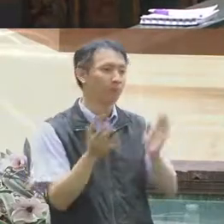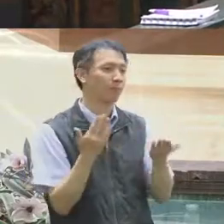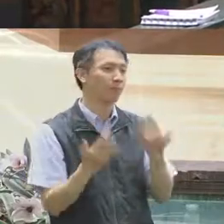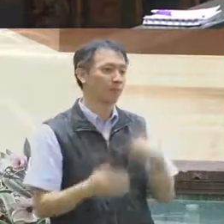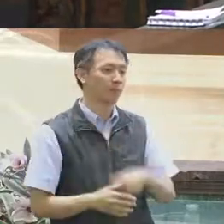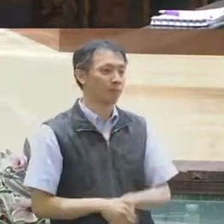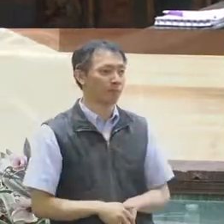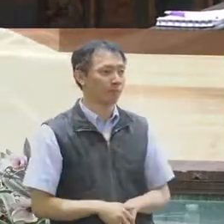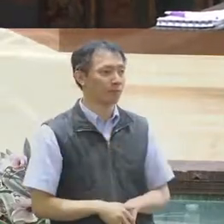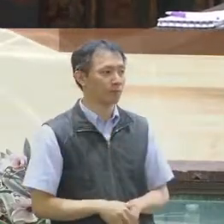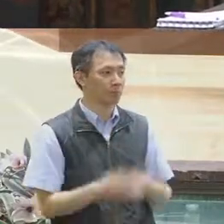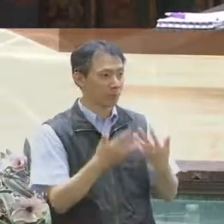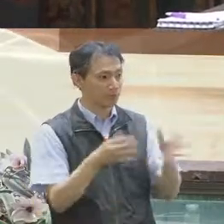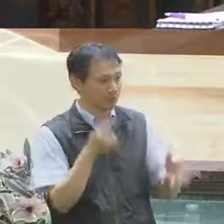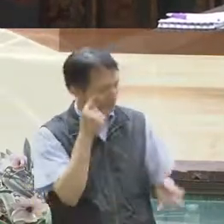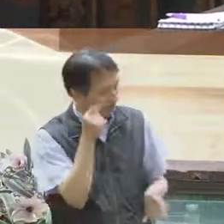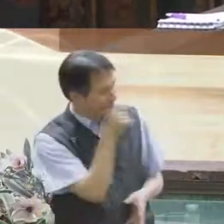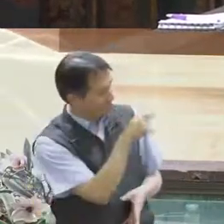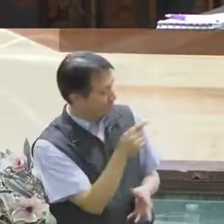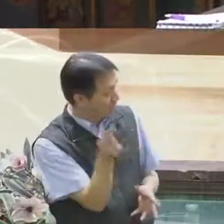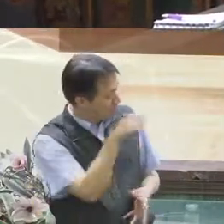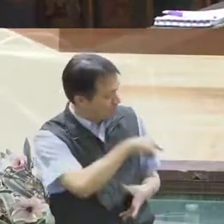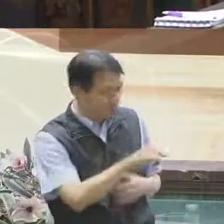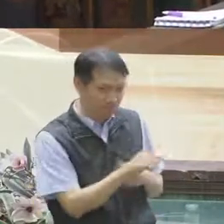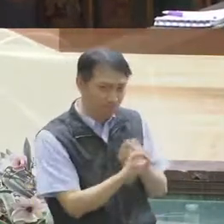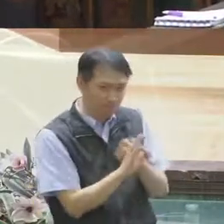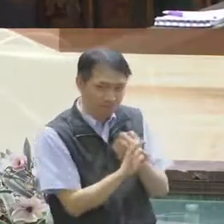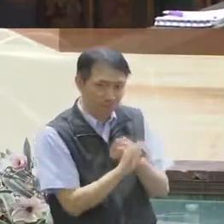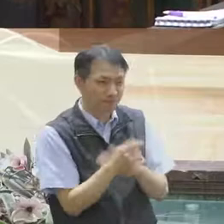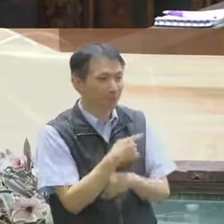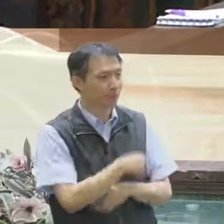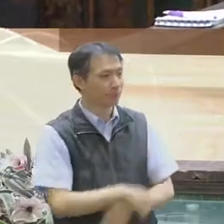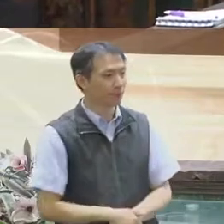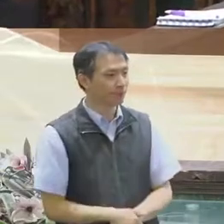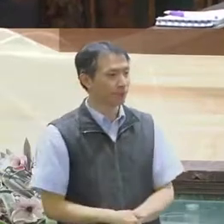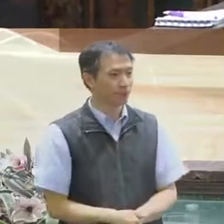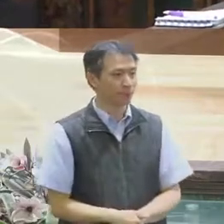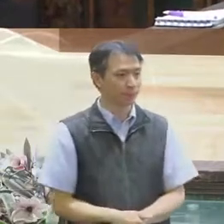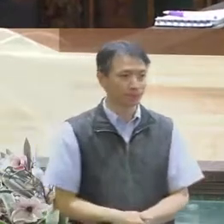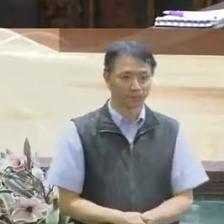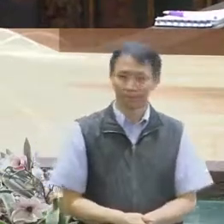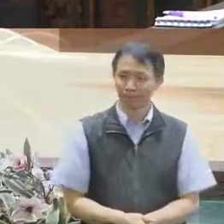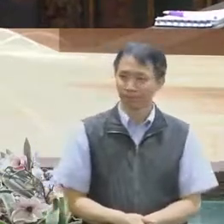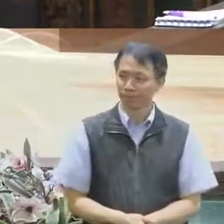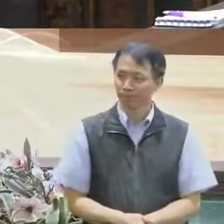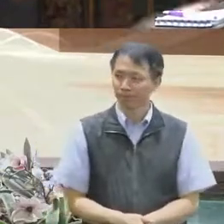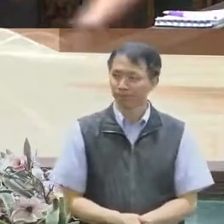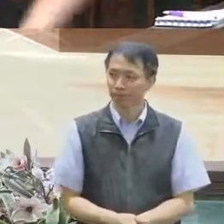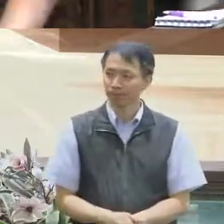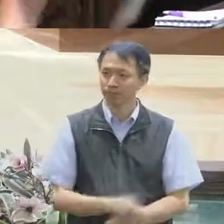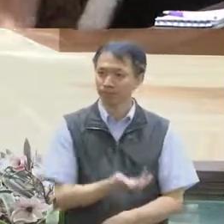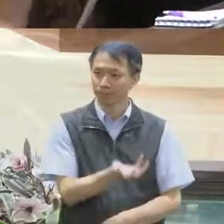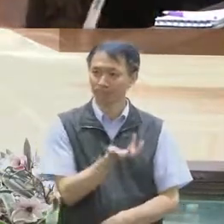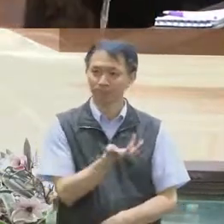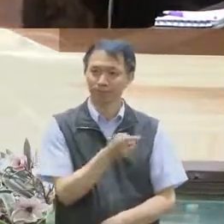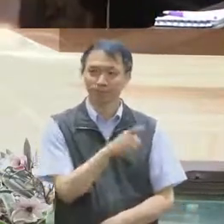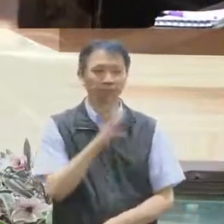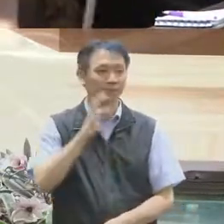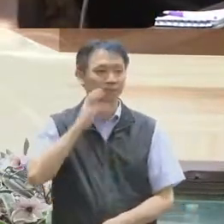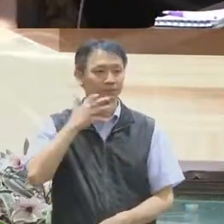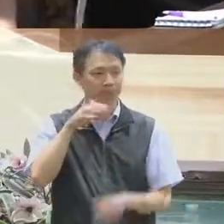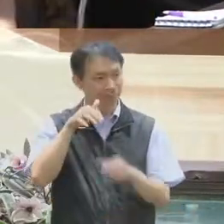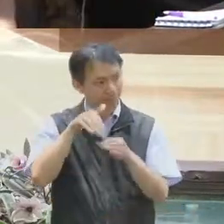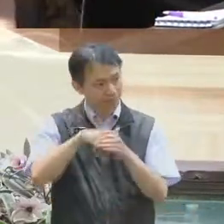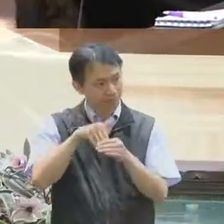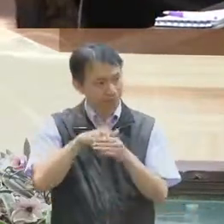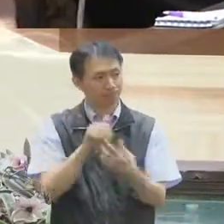很多喜欢跳坑的人应该都对于那个建议很非常感同身受。那关于刚才就是澳门投票的